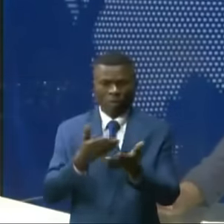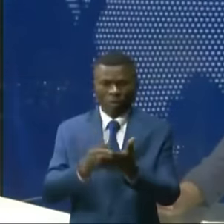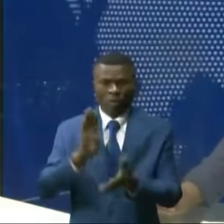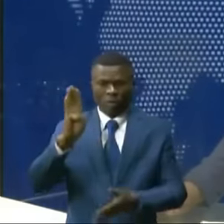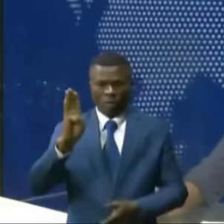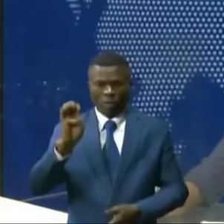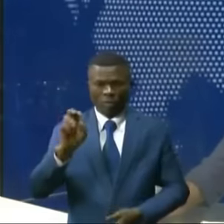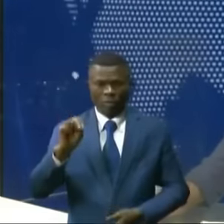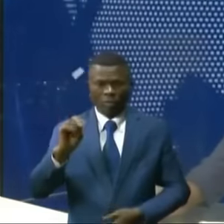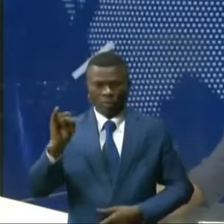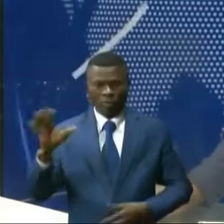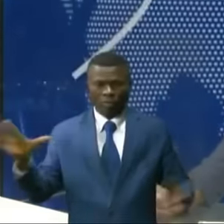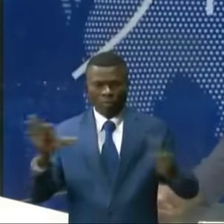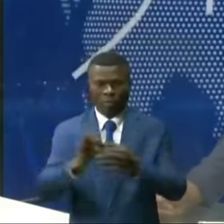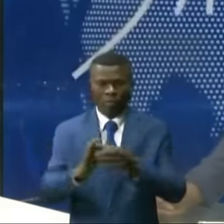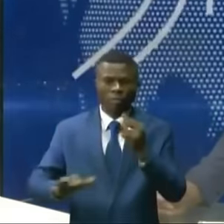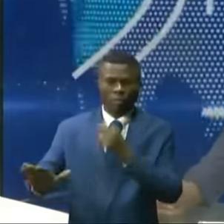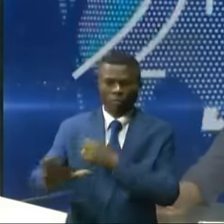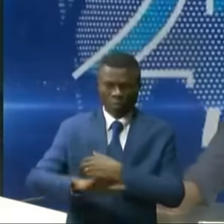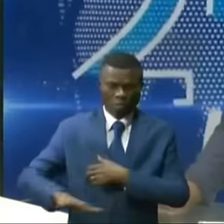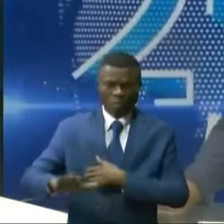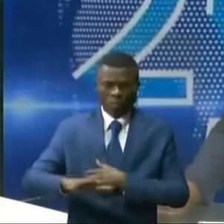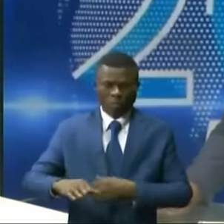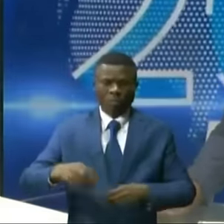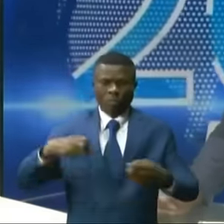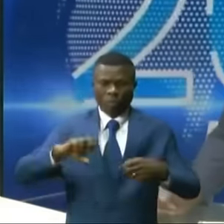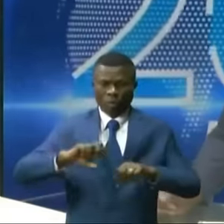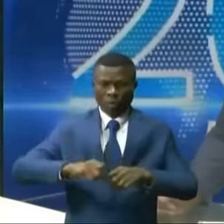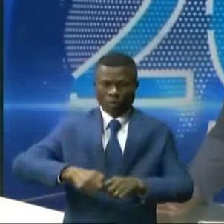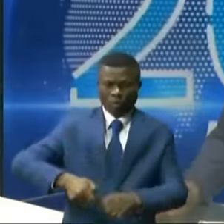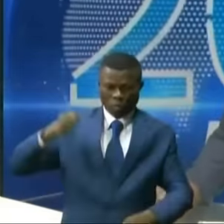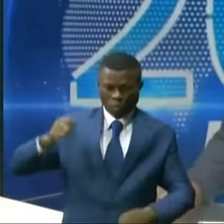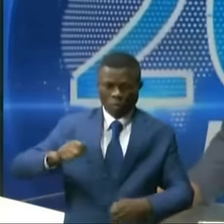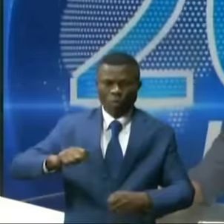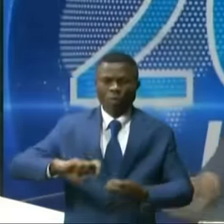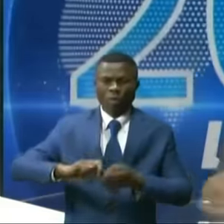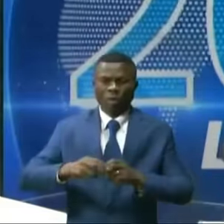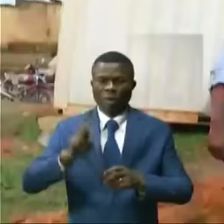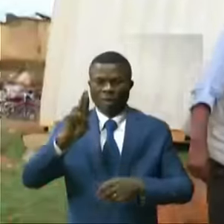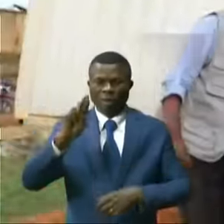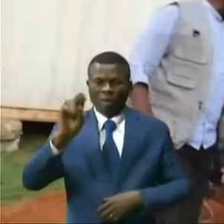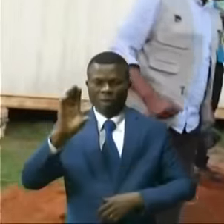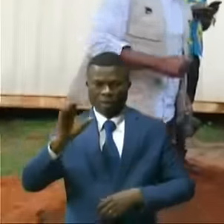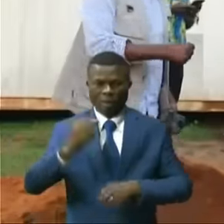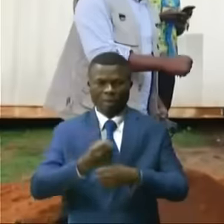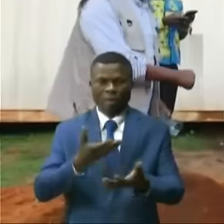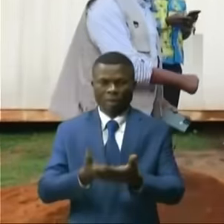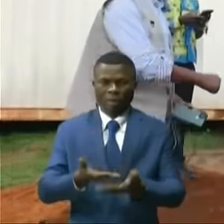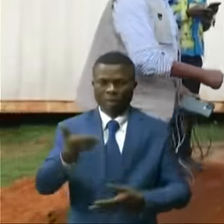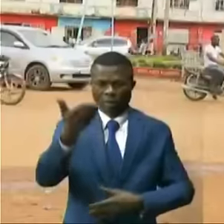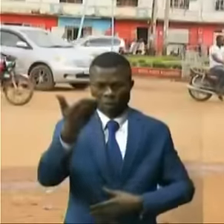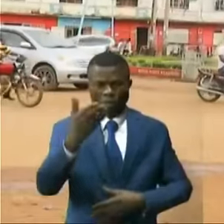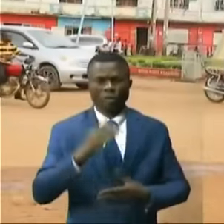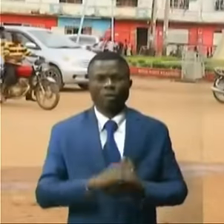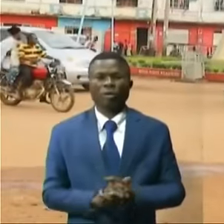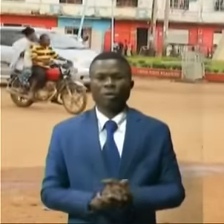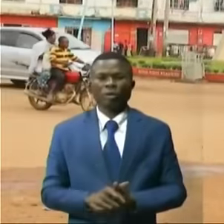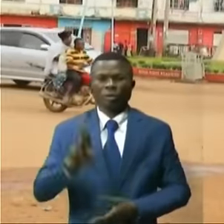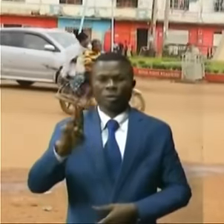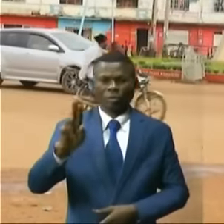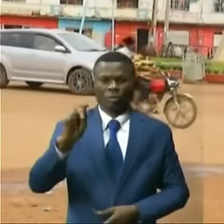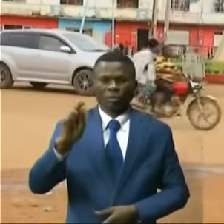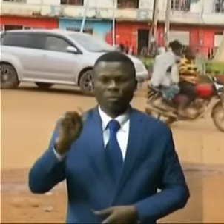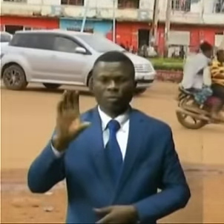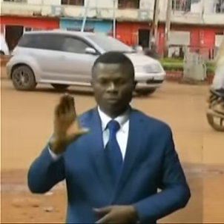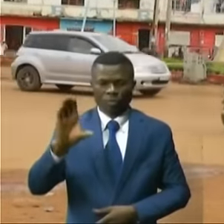sonent connectés à la nation une station a été installée sur place regardez implantation d'une station radio télé de la RTNC